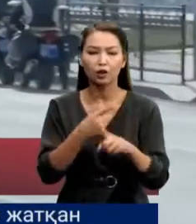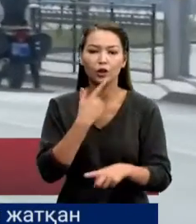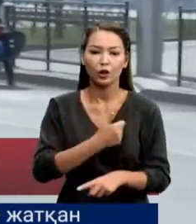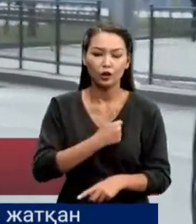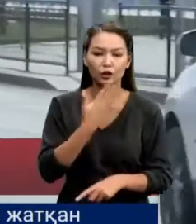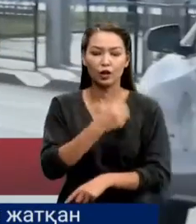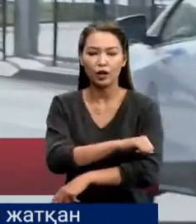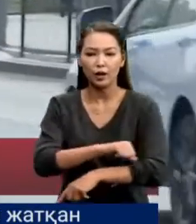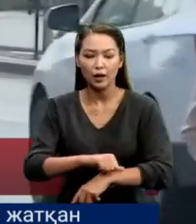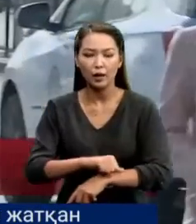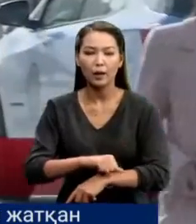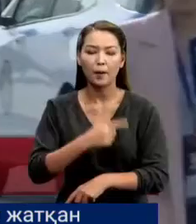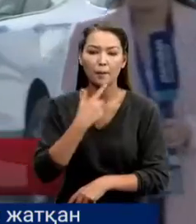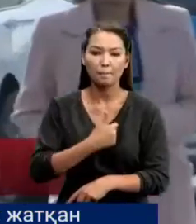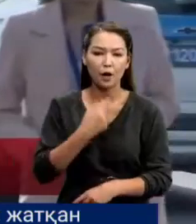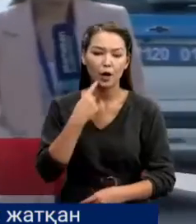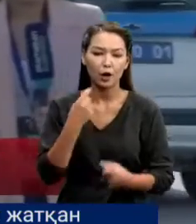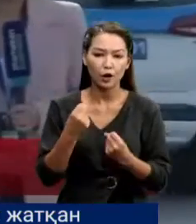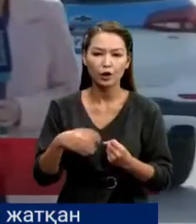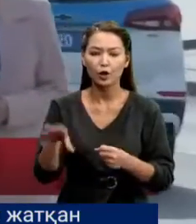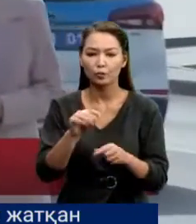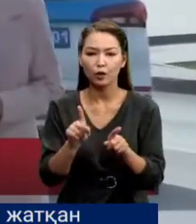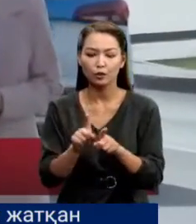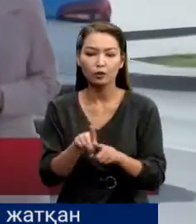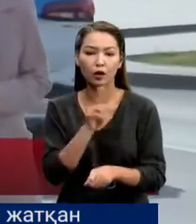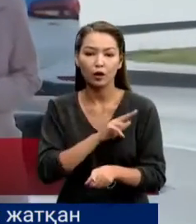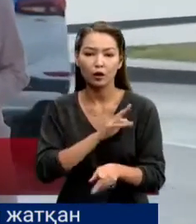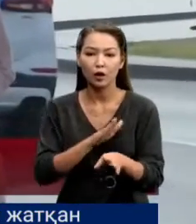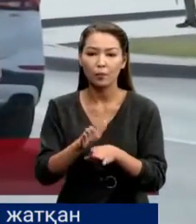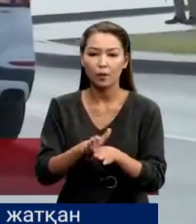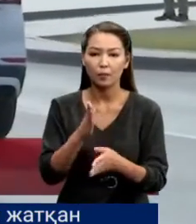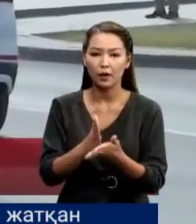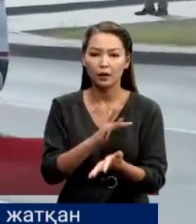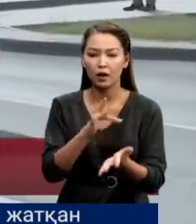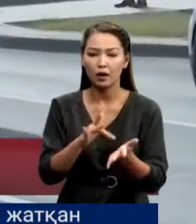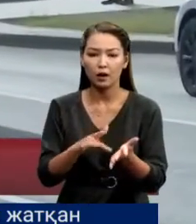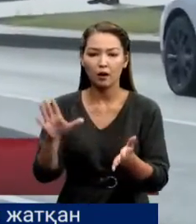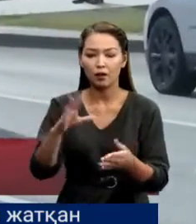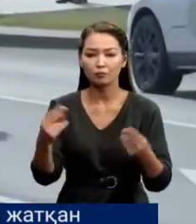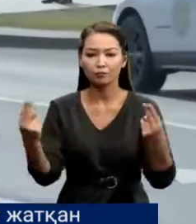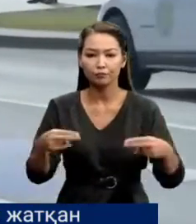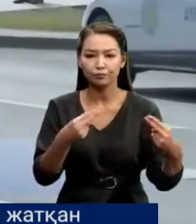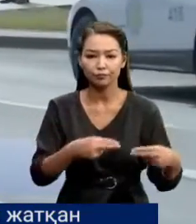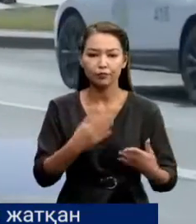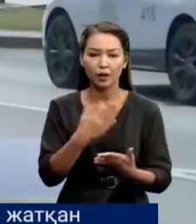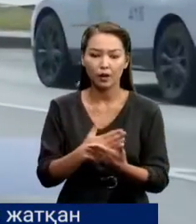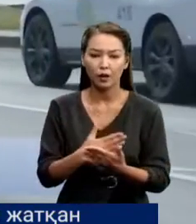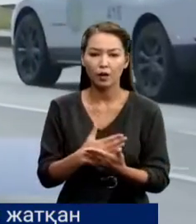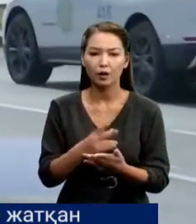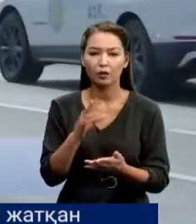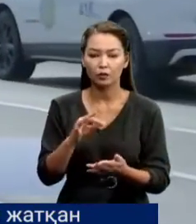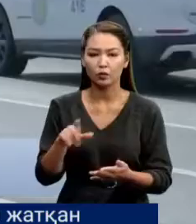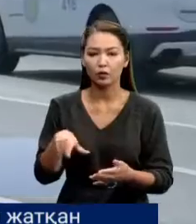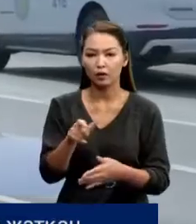бері полиция күшейтілген режимде жұмыс жасап жатыр. Қала сыртына блокпосттар қойылды, біраз көше